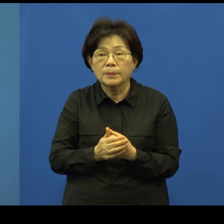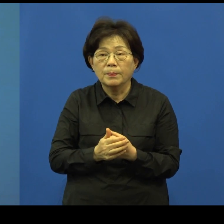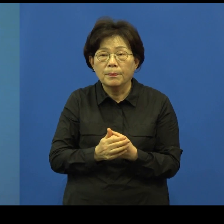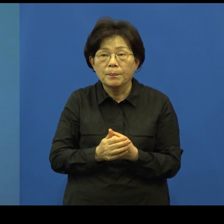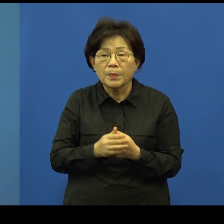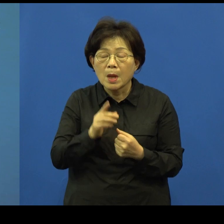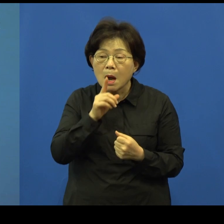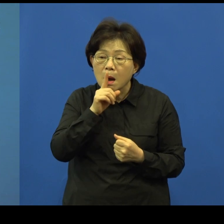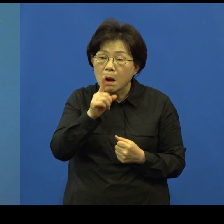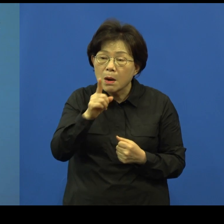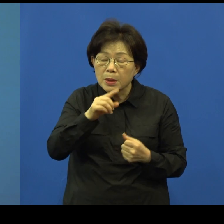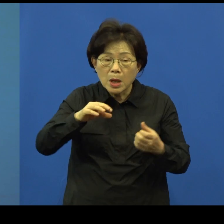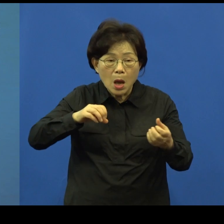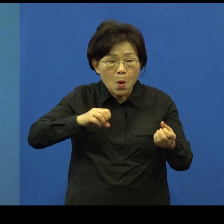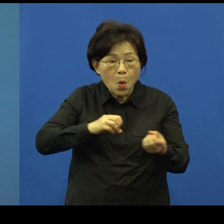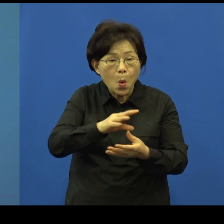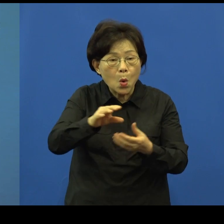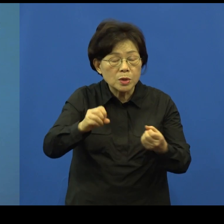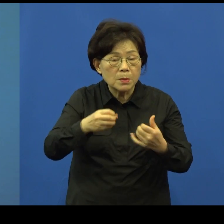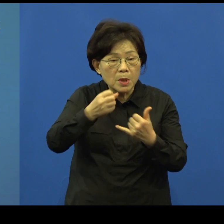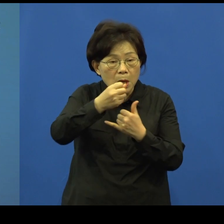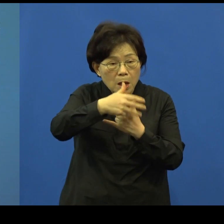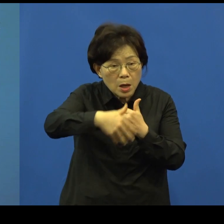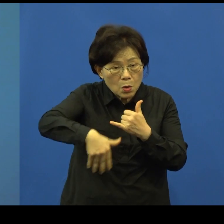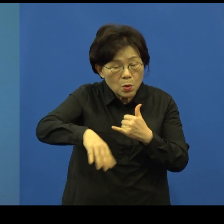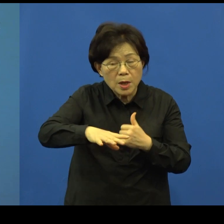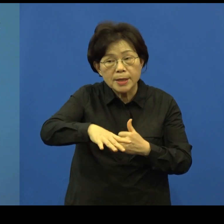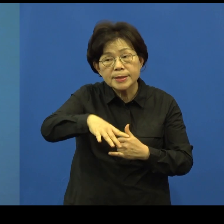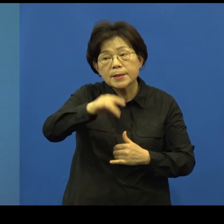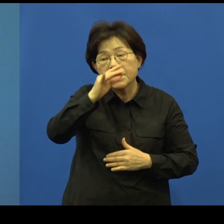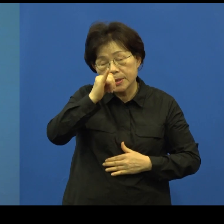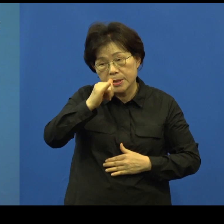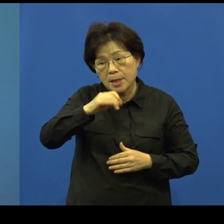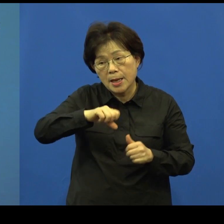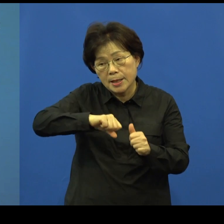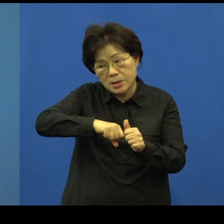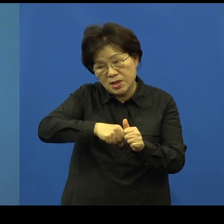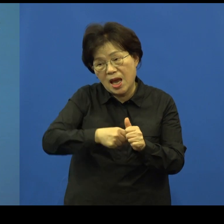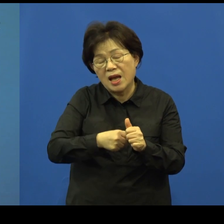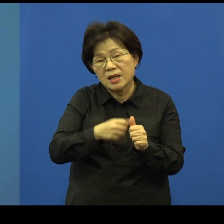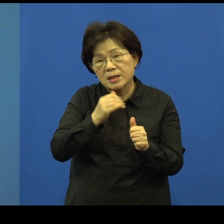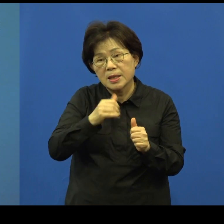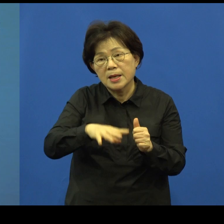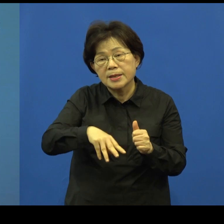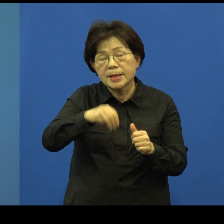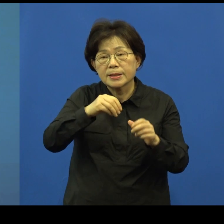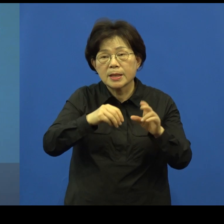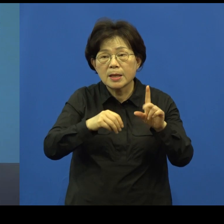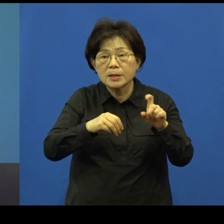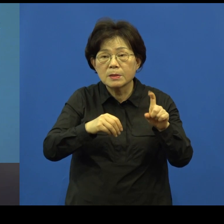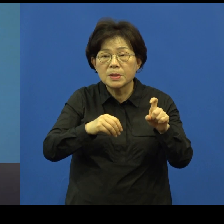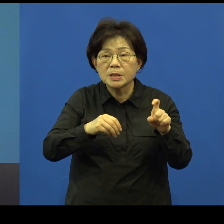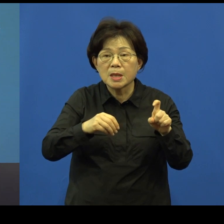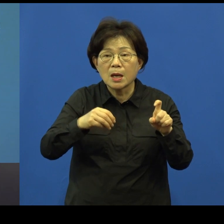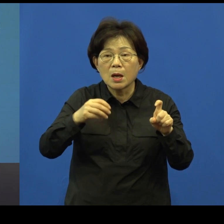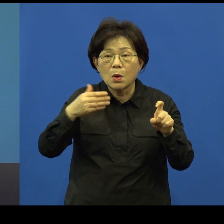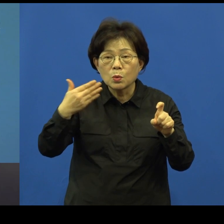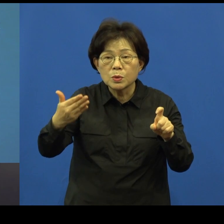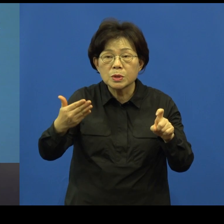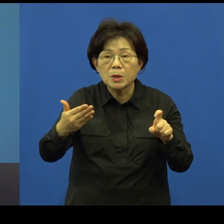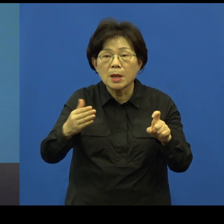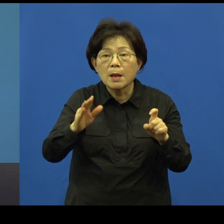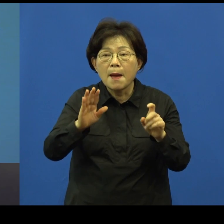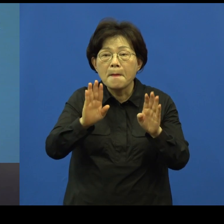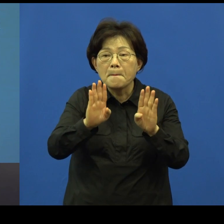자, 언어의 혼잡이 인류의 최초에 있었죠. 그게 재앙을 가져왔습니다. 창세기 11장 9절에 그러므로 그 이름을